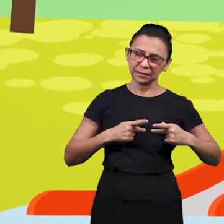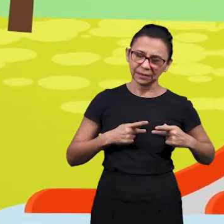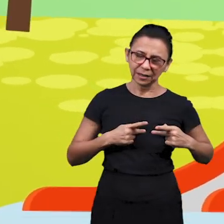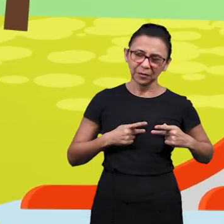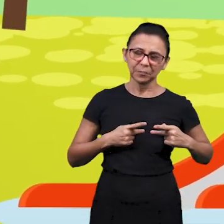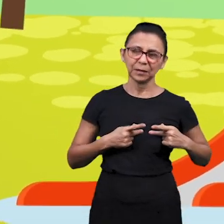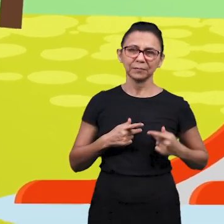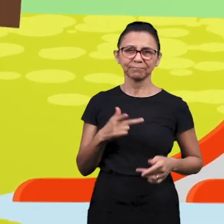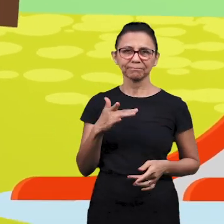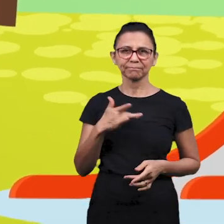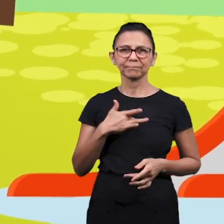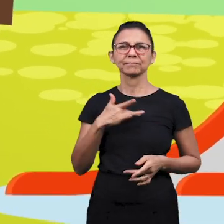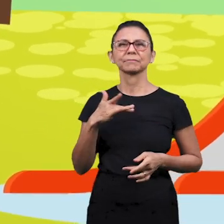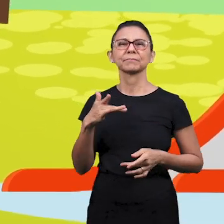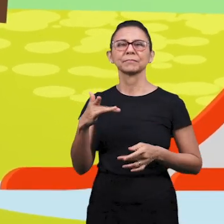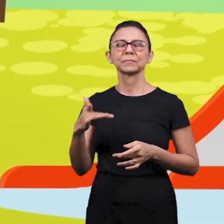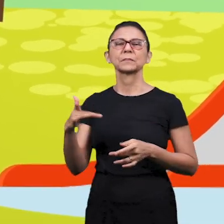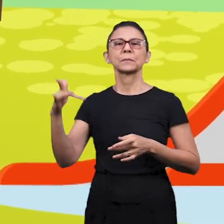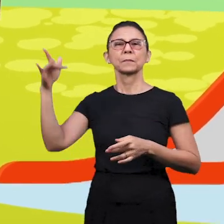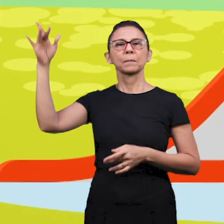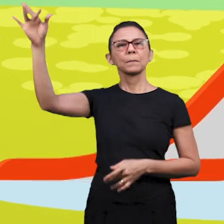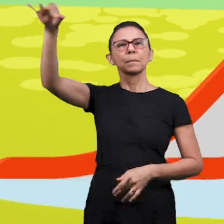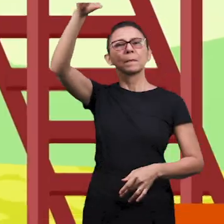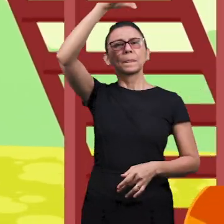Приди ко мне,